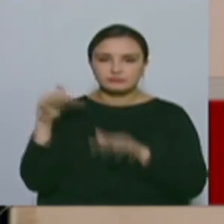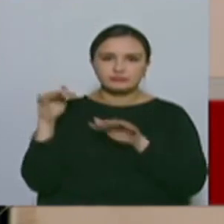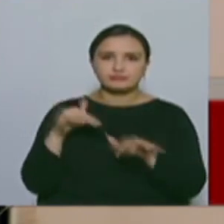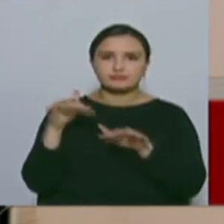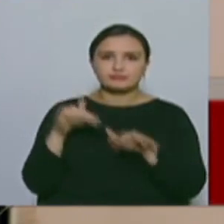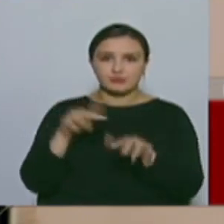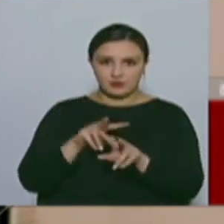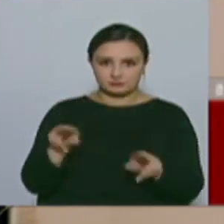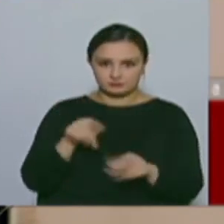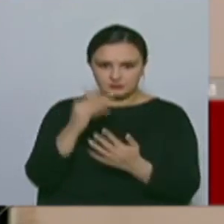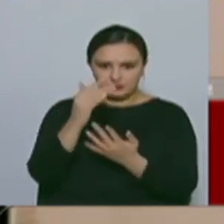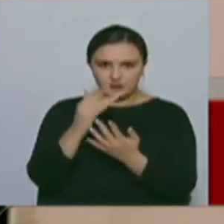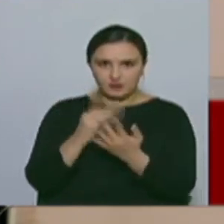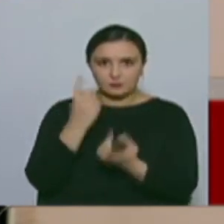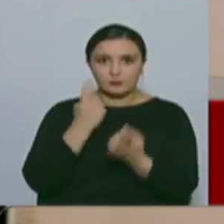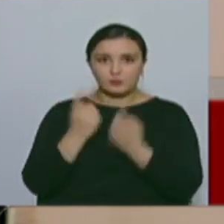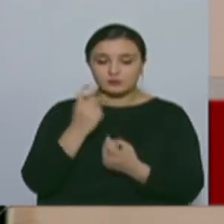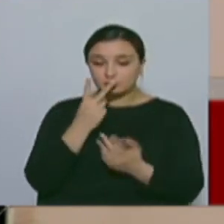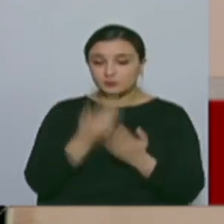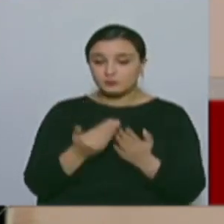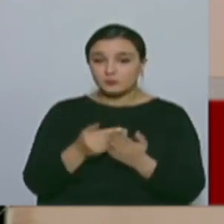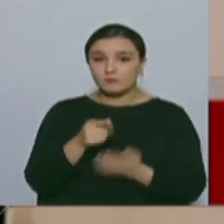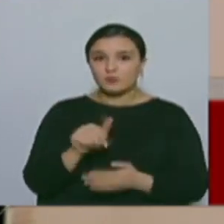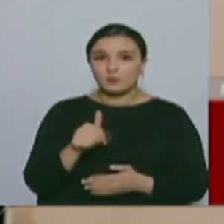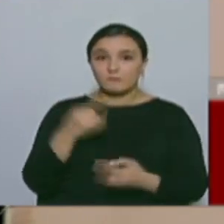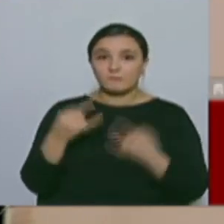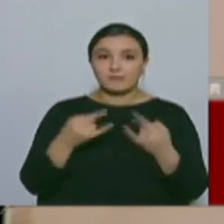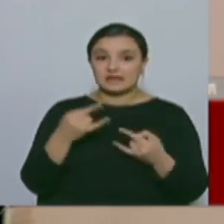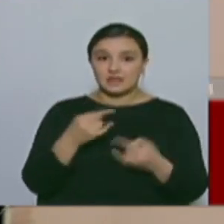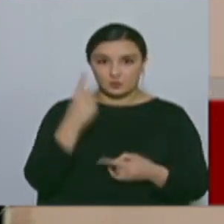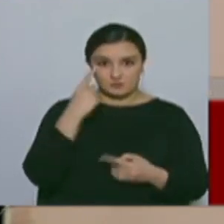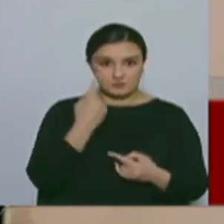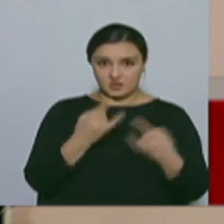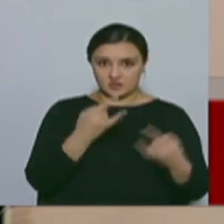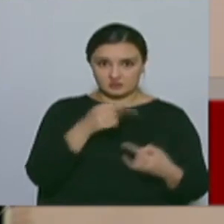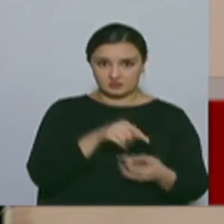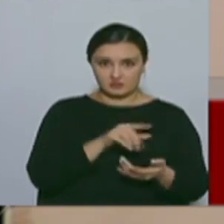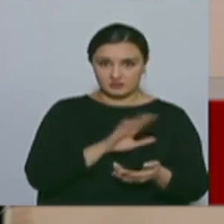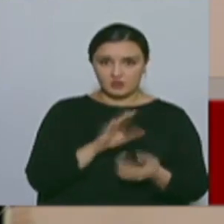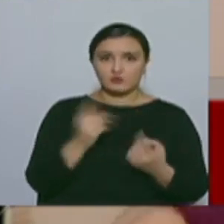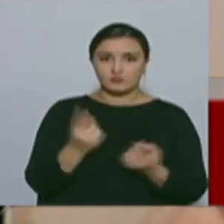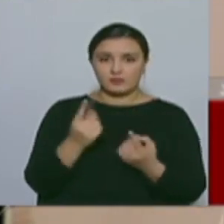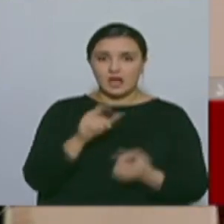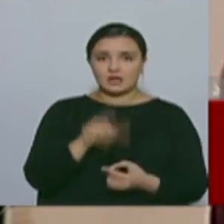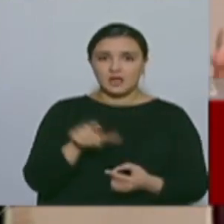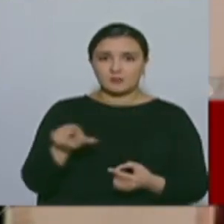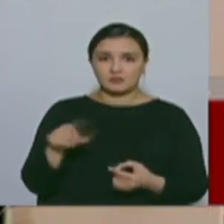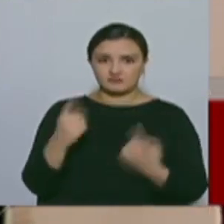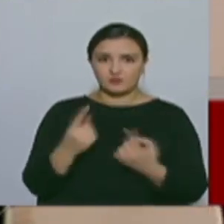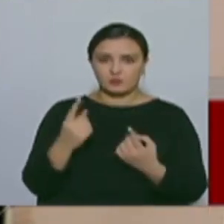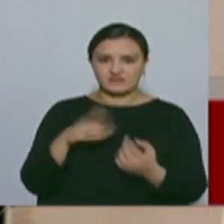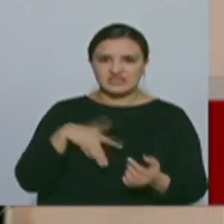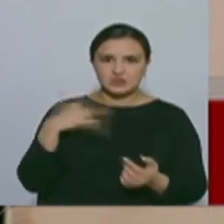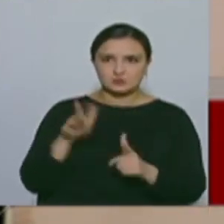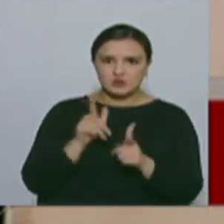ქსელებში, აჩვენებს იმას, რომ ეს უბრალოდ რაღაც მედიაში კი არ ხდება მხოლოდ, არამედ ჩაოლებრივი რიგითი ადამიანების დონეზეა ეს